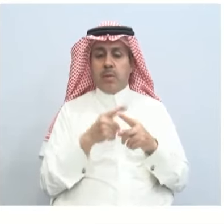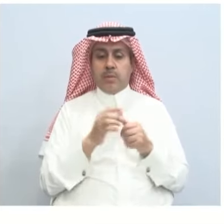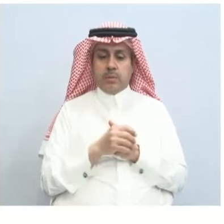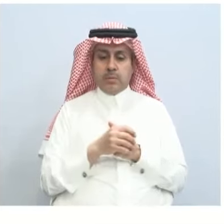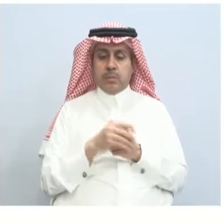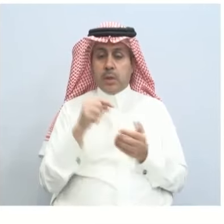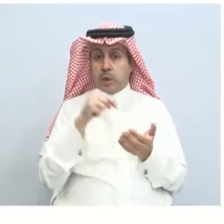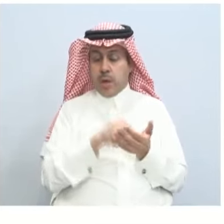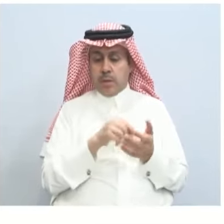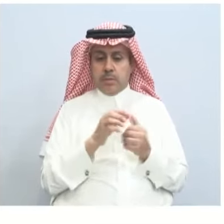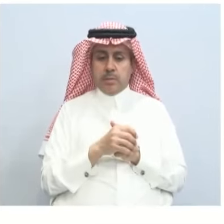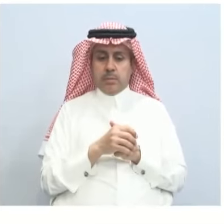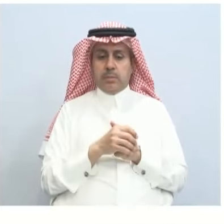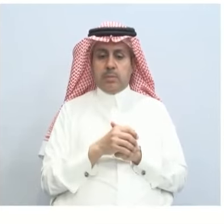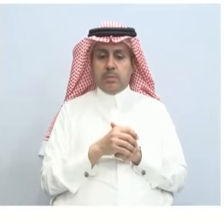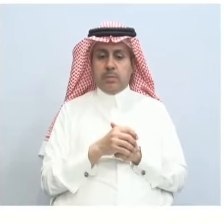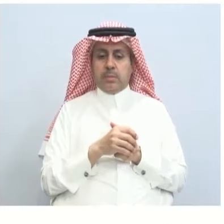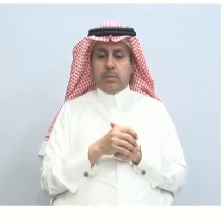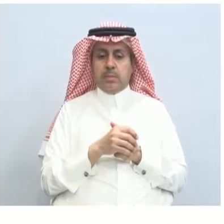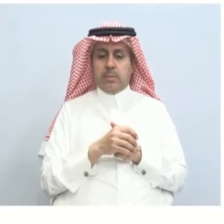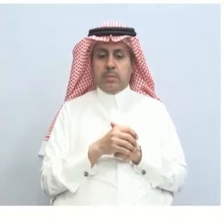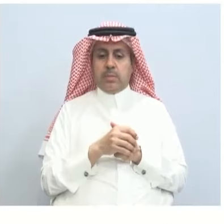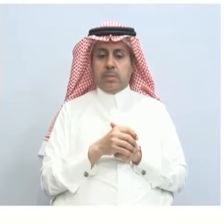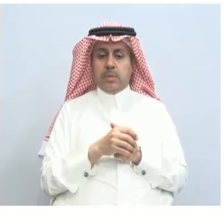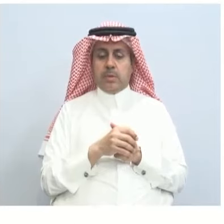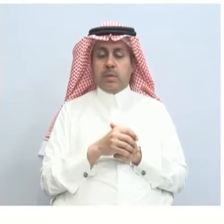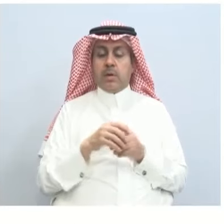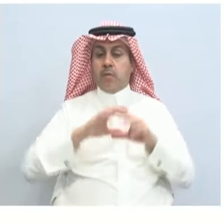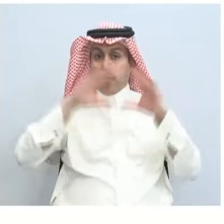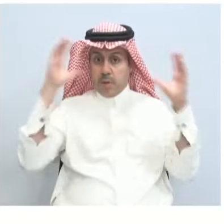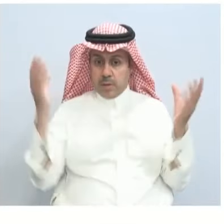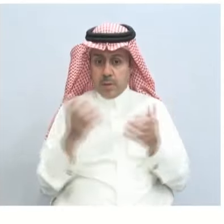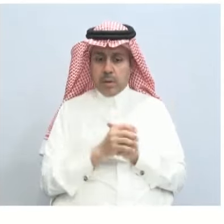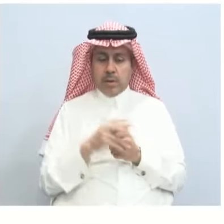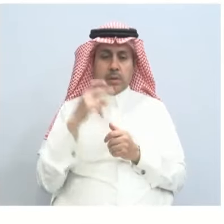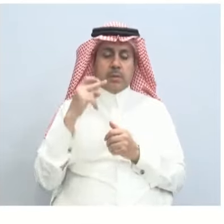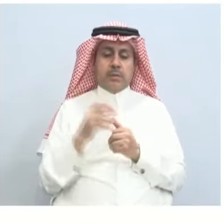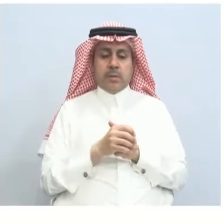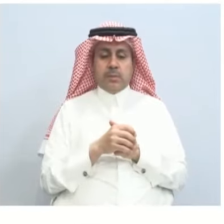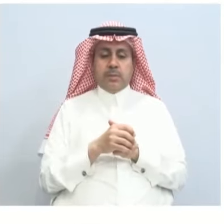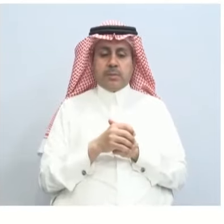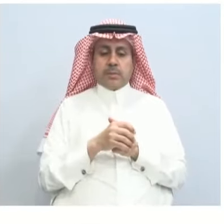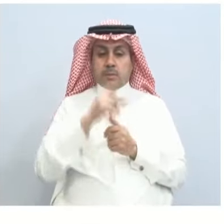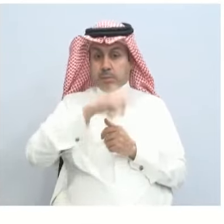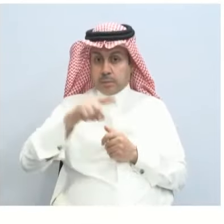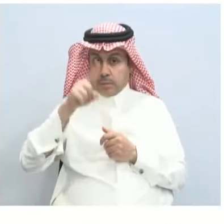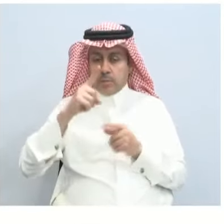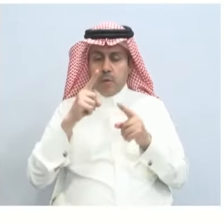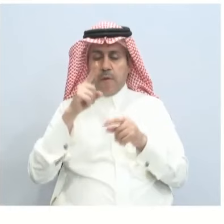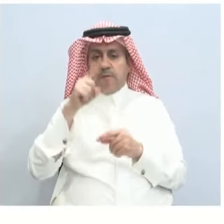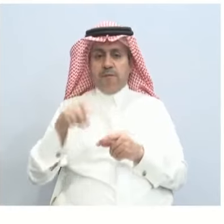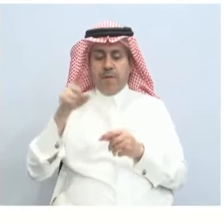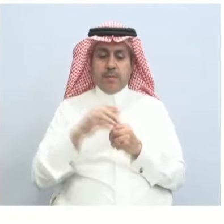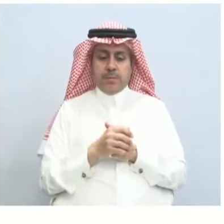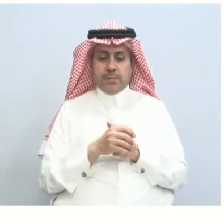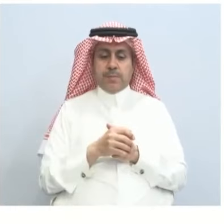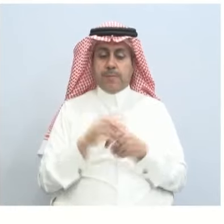متعلق بالضرب الداخلي نقوم بالضرب الداخلي في الفضاء الثلاثي الابعاد بين المتجهين مثلا يو دوت في فبالتالي راح اضرب